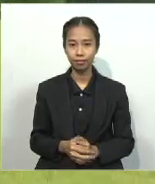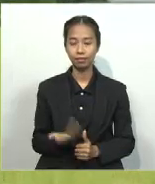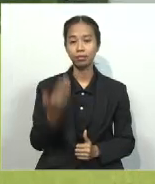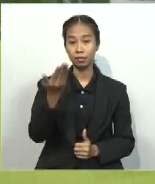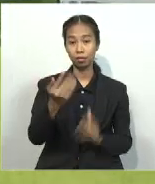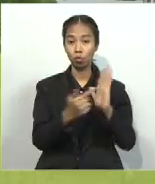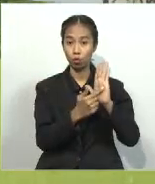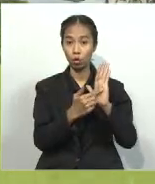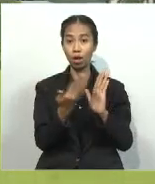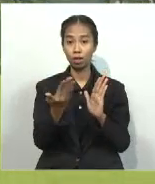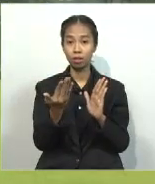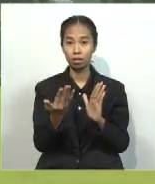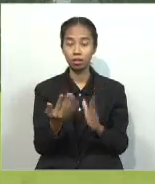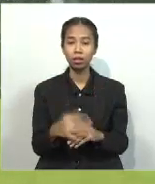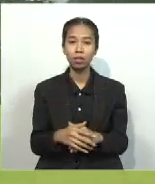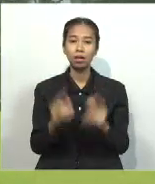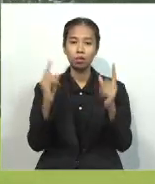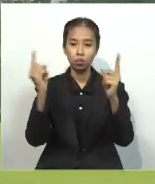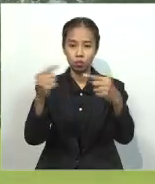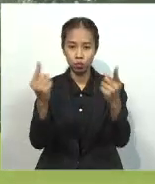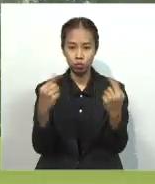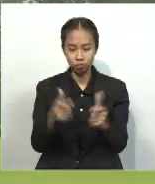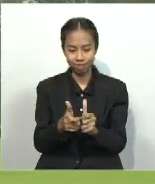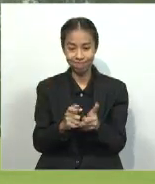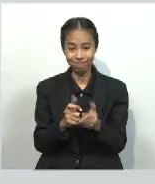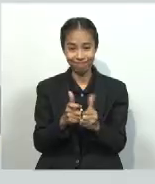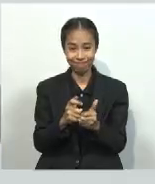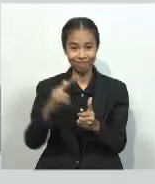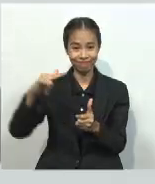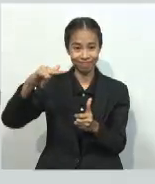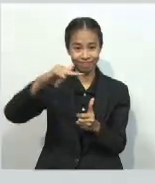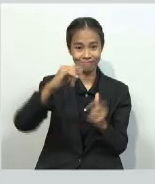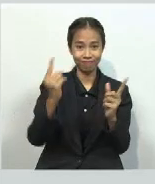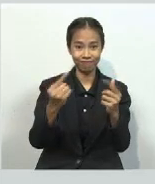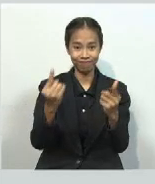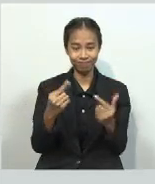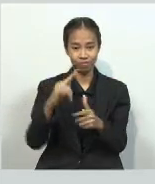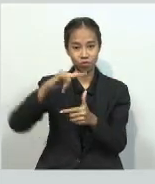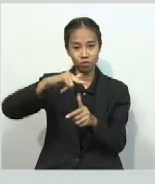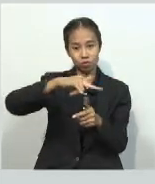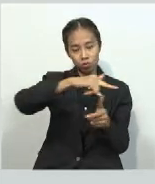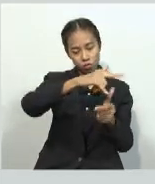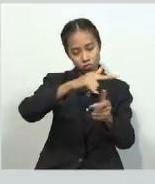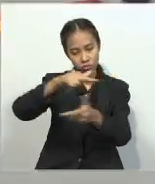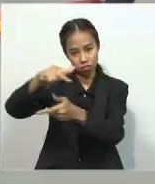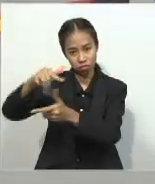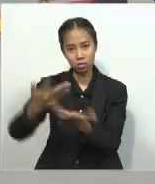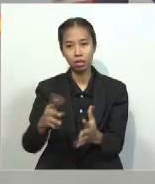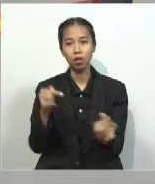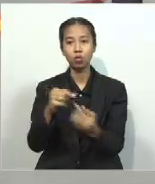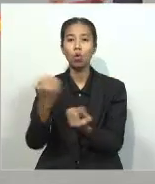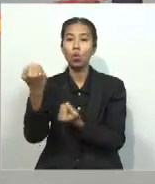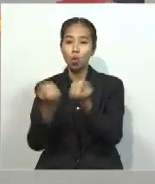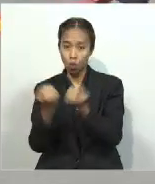นี่นะครับเป็นปฏิบัติการฉีดพ่นละอองน้ำด้วยโดรนทางการเกษตรนะครับในวันนี้ได้เพิ่มประสิทธิภาพโดยใช้รถฉีดน้ำ